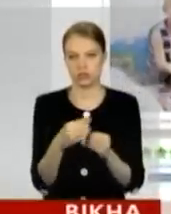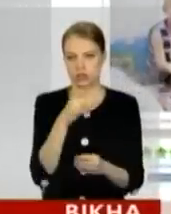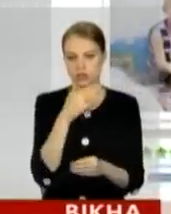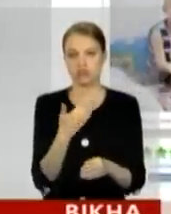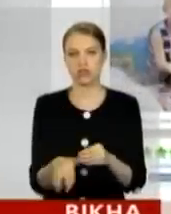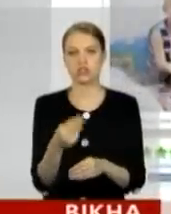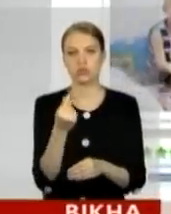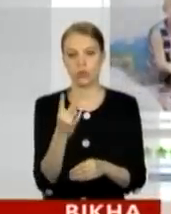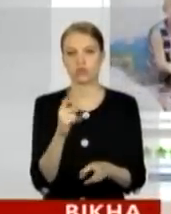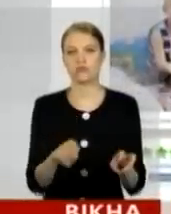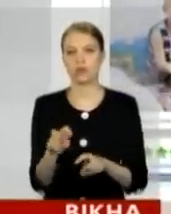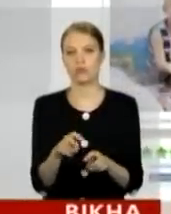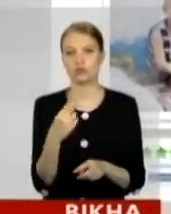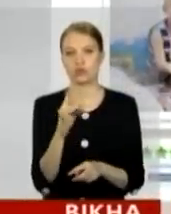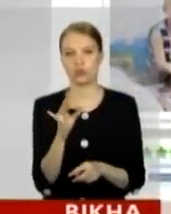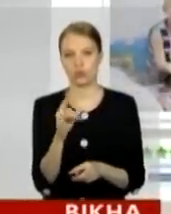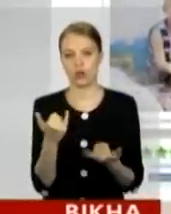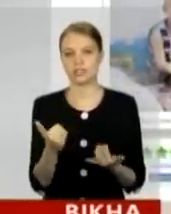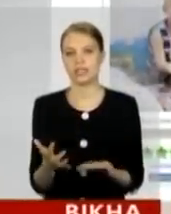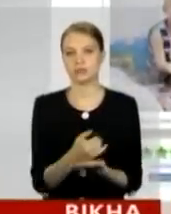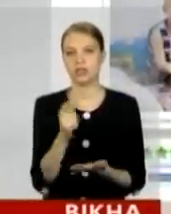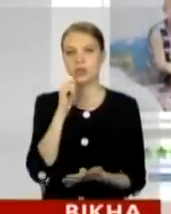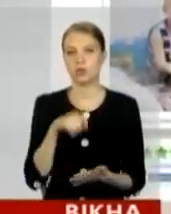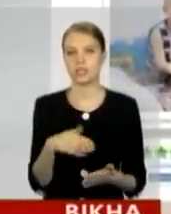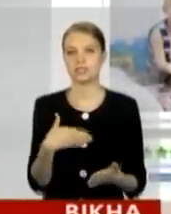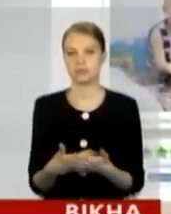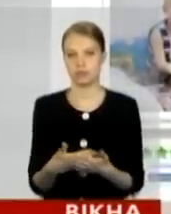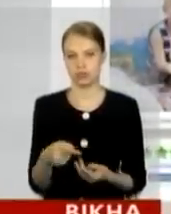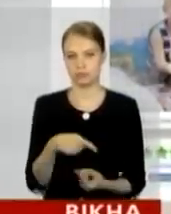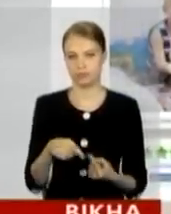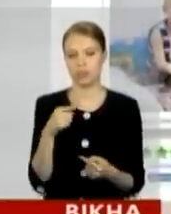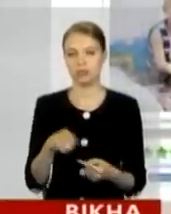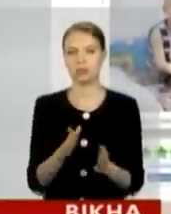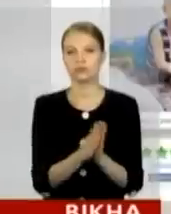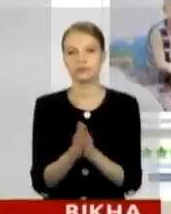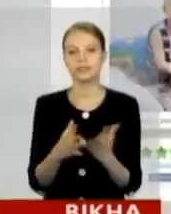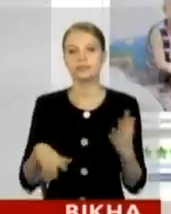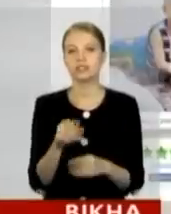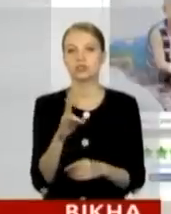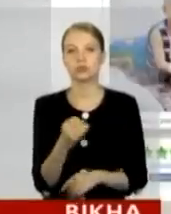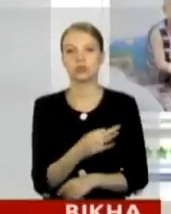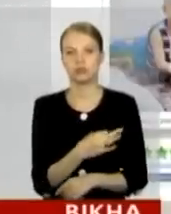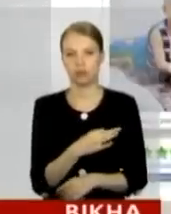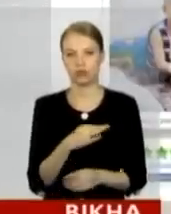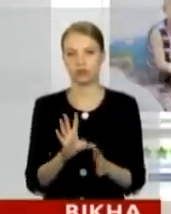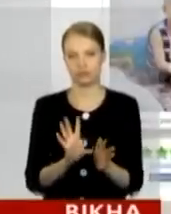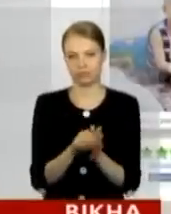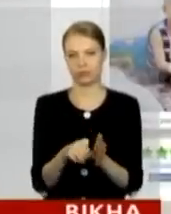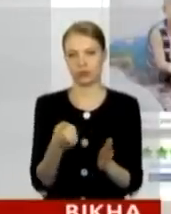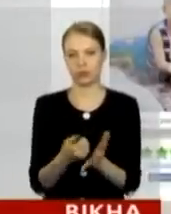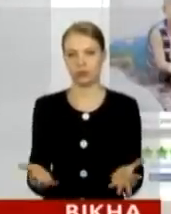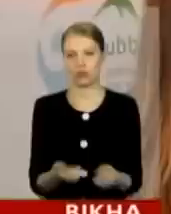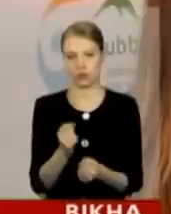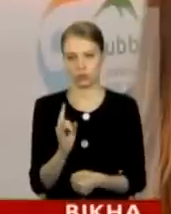Частину коштів на пошук донора для Тимурчика зараз збирають на українській біржі благодійності. Тут закликають усіх небайдужих долучитися до